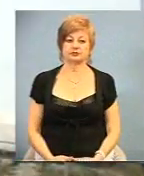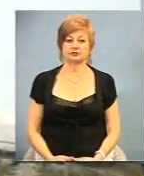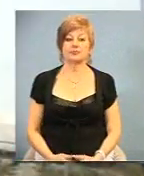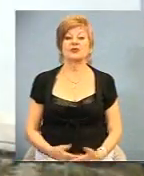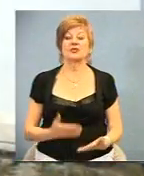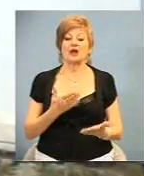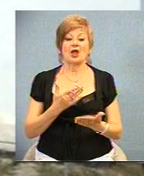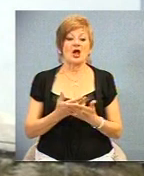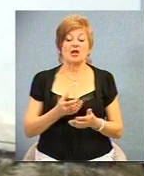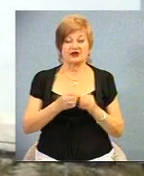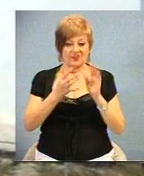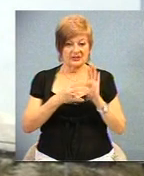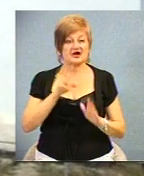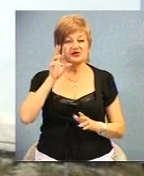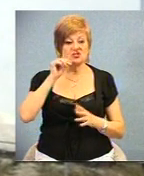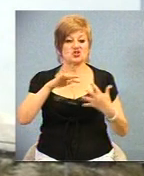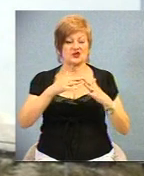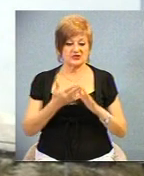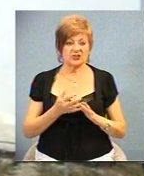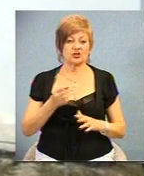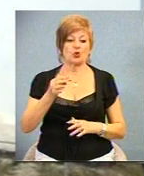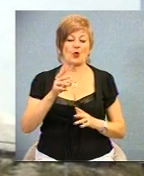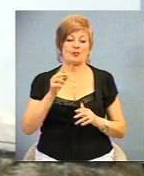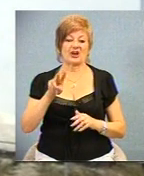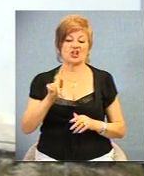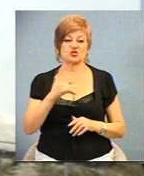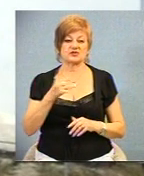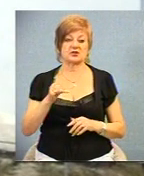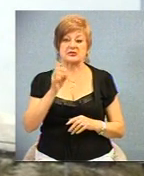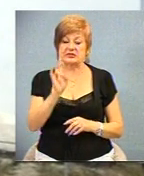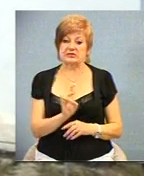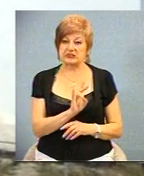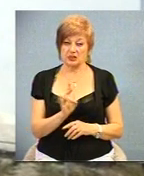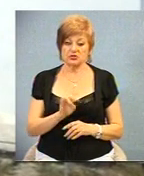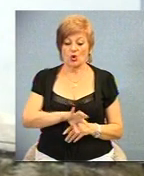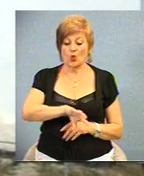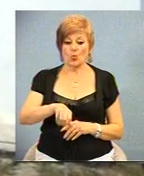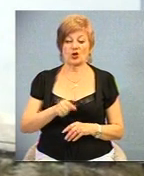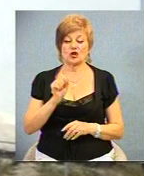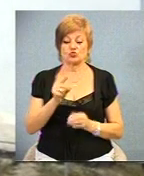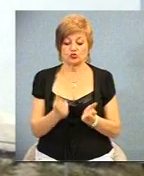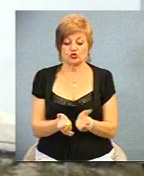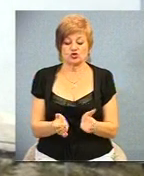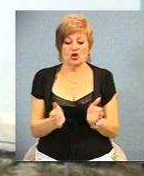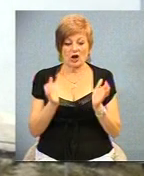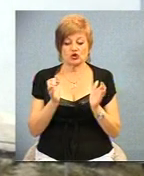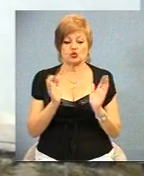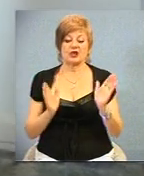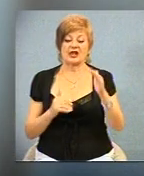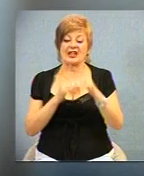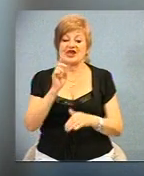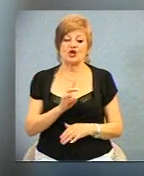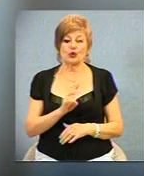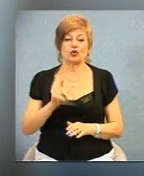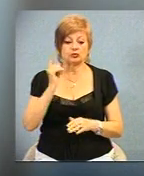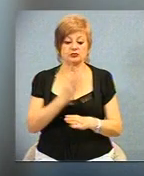Зазіхнув на святе. 19 липня в селі Дмитрівка Приазовського району з православного храму викрали позолочену чашу та декілька ікон, одна з котрих зберігалася